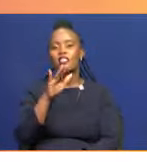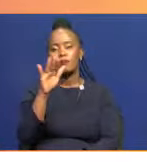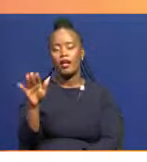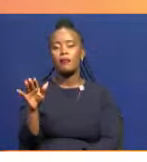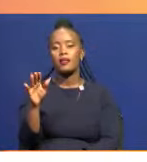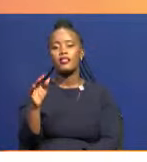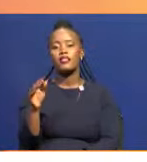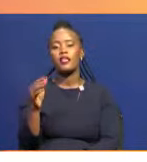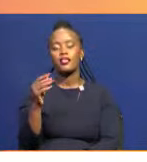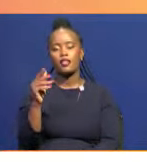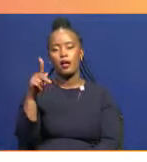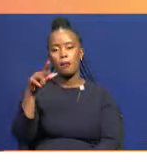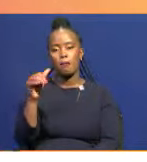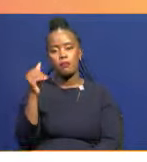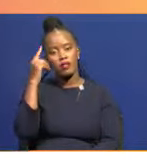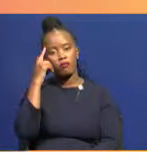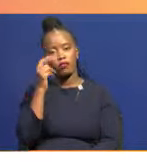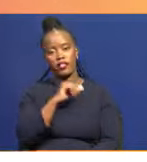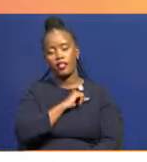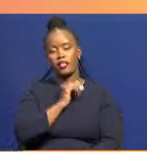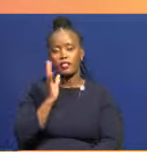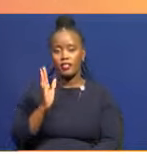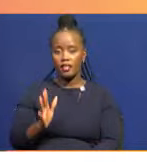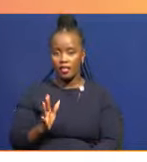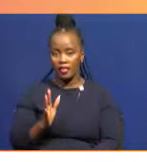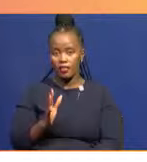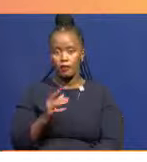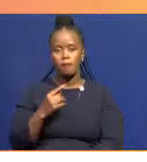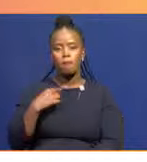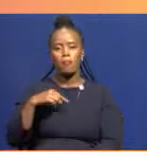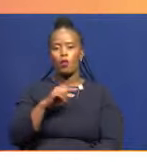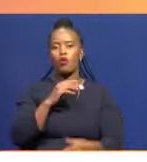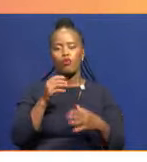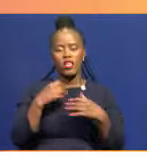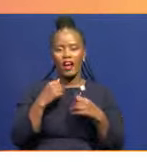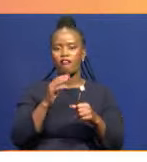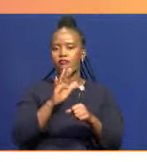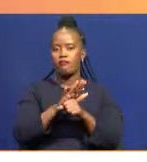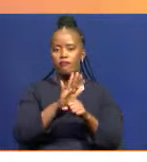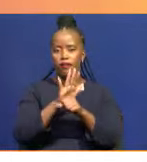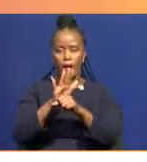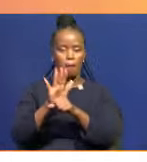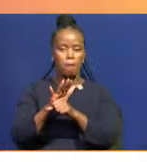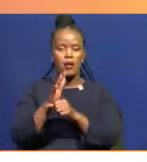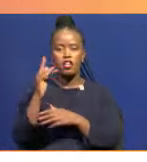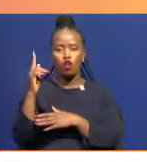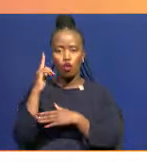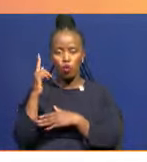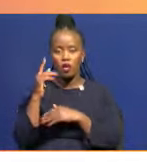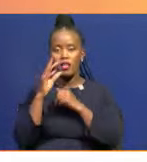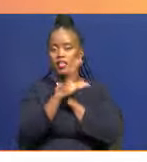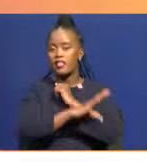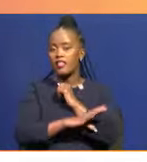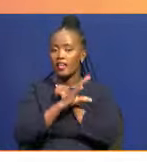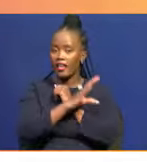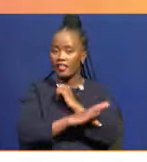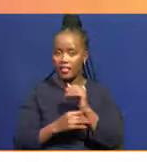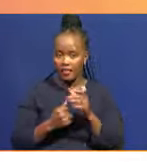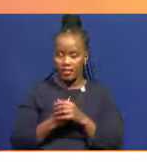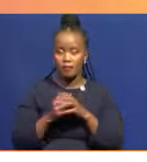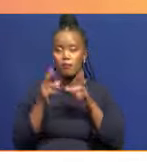seneta. Mm-hmm. Na hatuna upungufu wa sheria kwenye nchi yetu ya Kenya. Mm-hmm. Hilo jambo